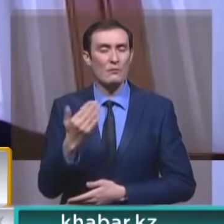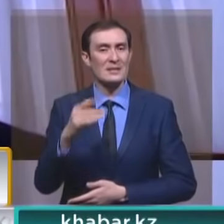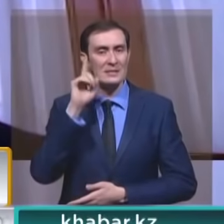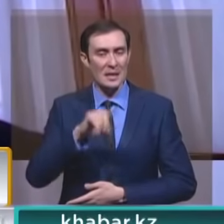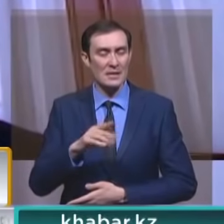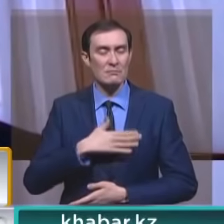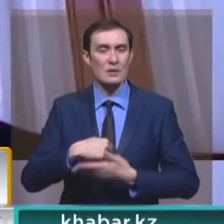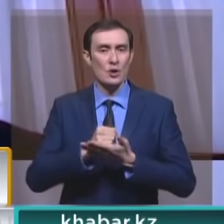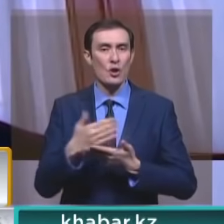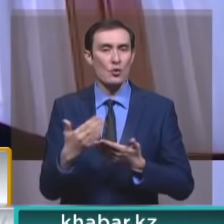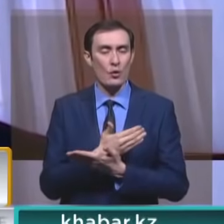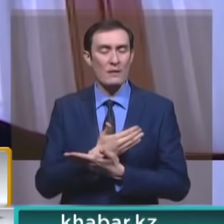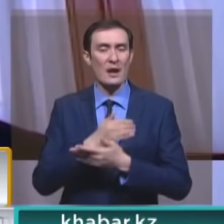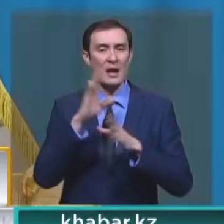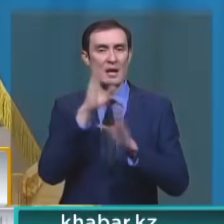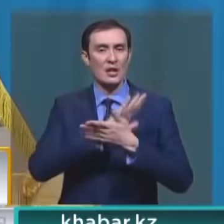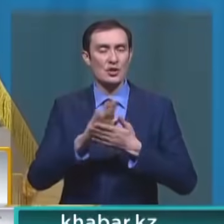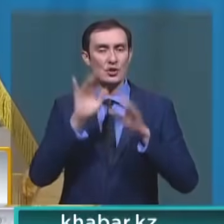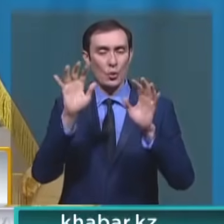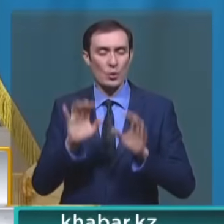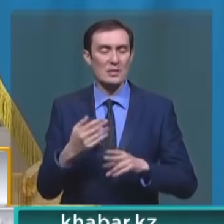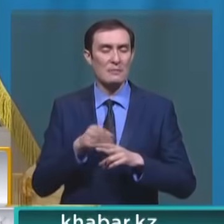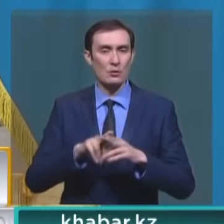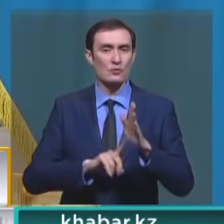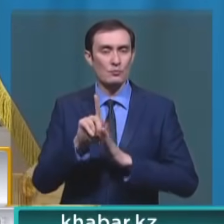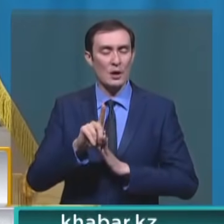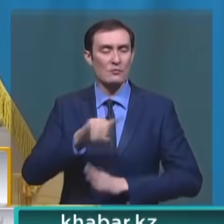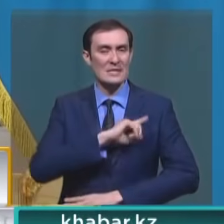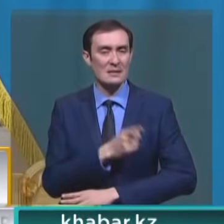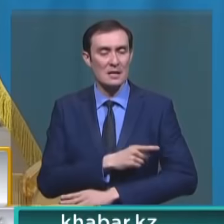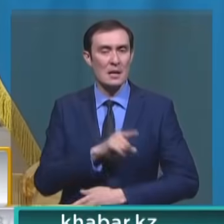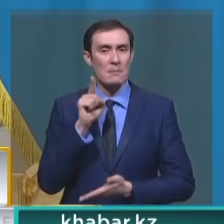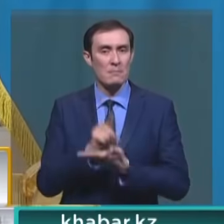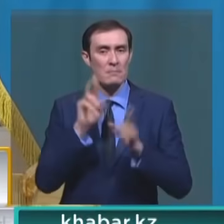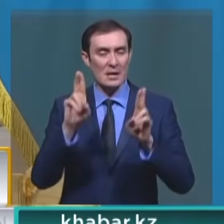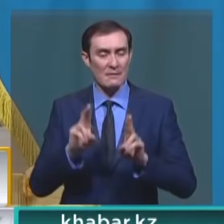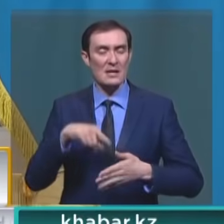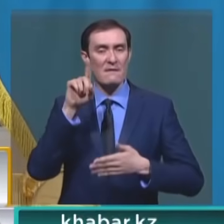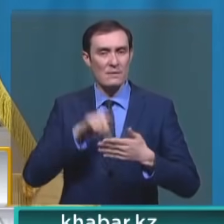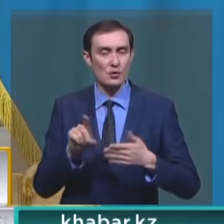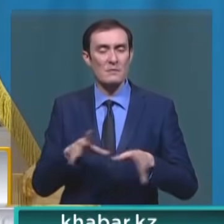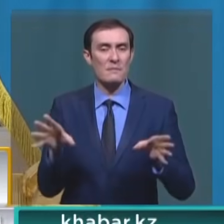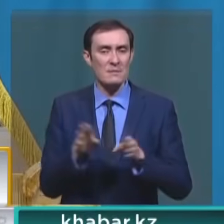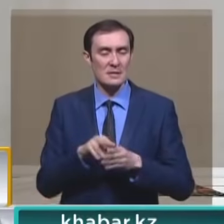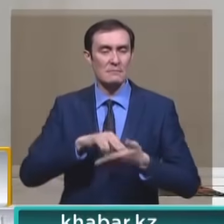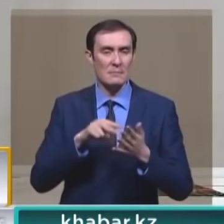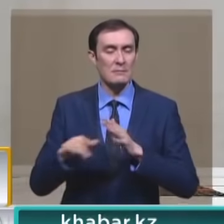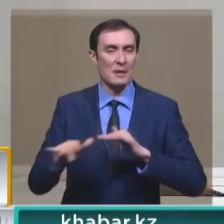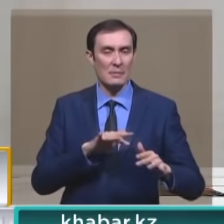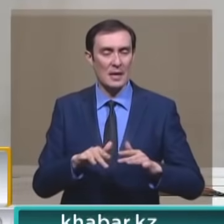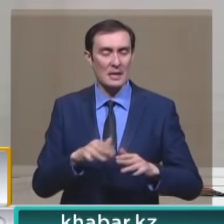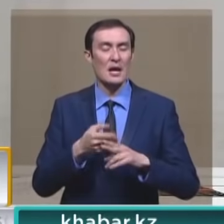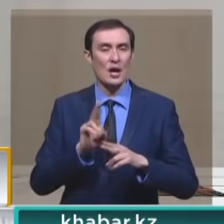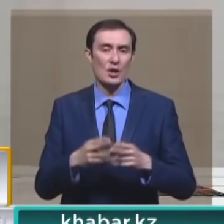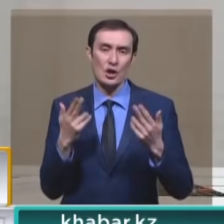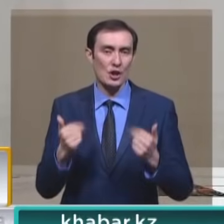мы приняли новый экологический кодекс в этой связи вступает силу некоторые обязательства я верю что мы совместно разработанный план мероприятий